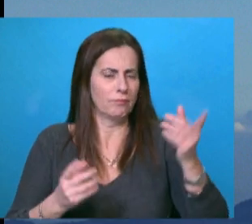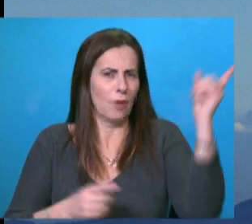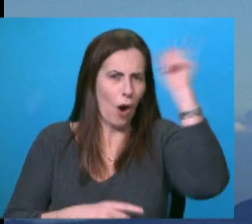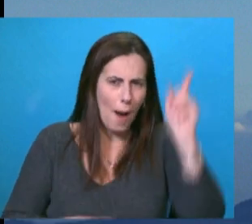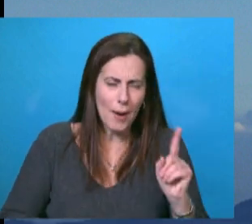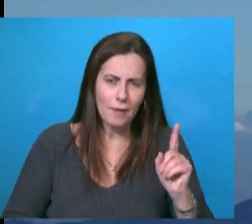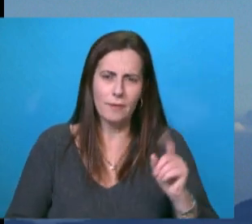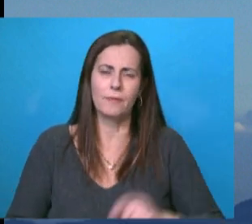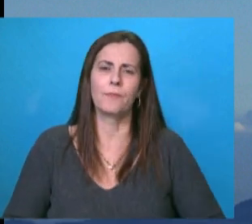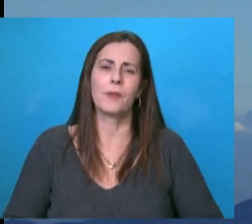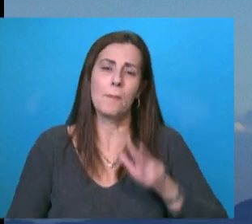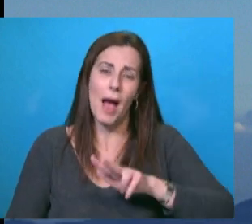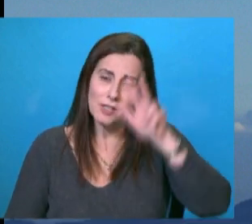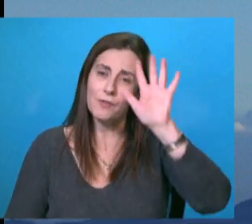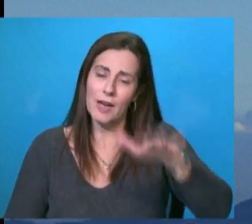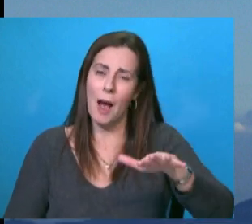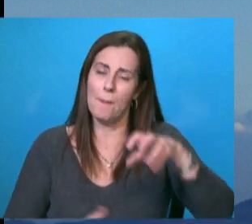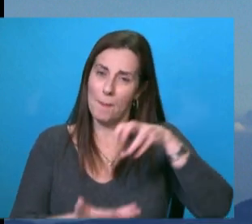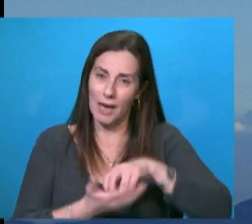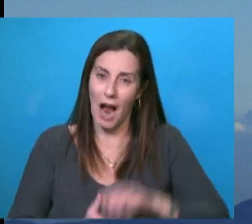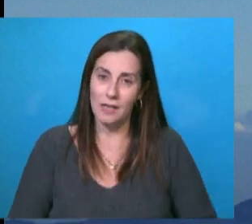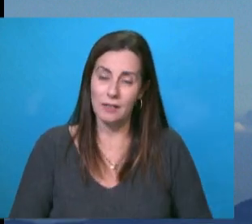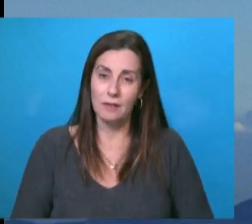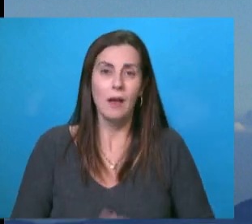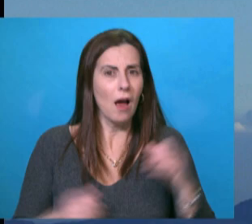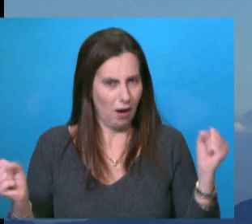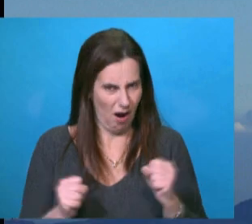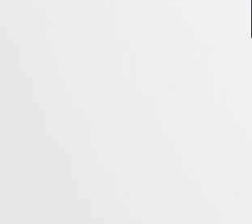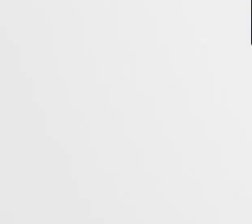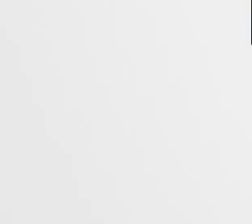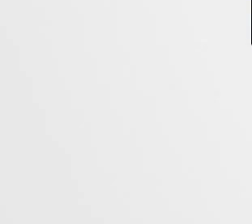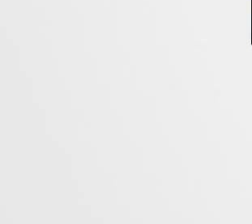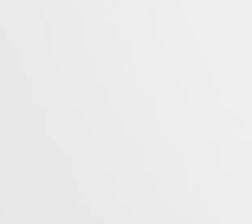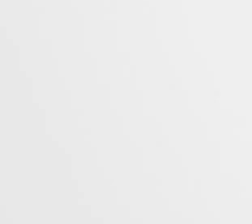וברד בצפון הארץ ומרכזה, ויהיה קר מהרגיל בעונה.